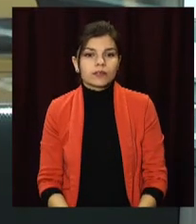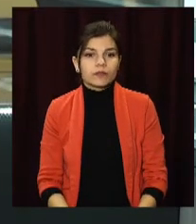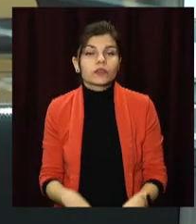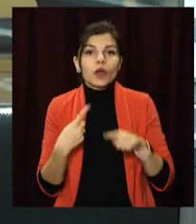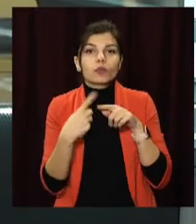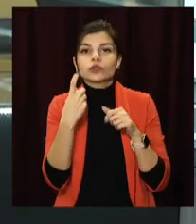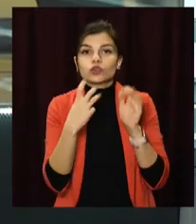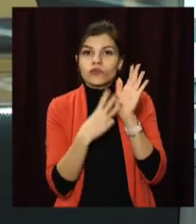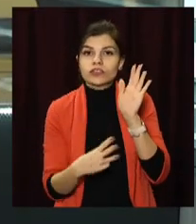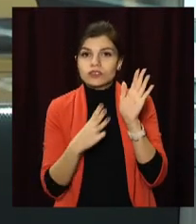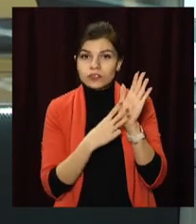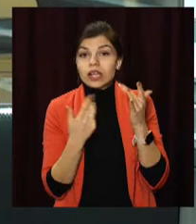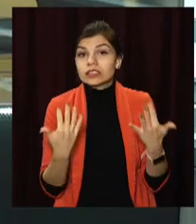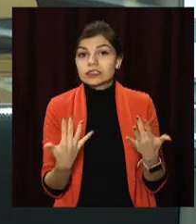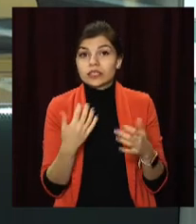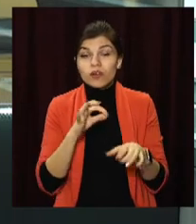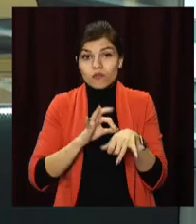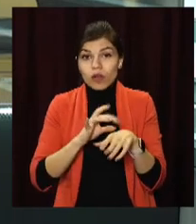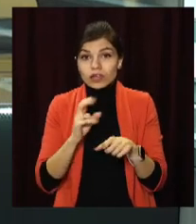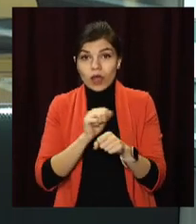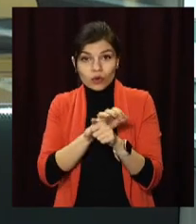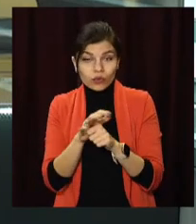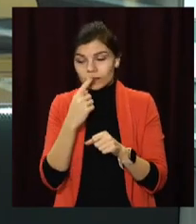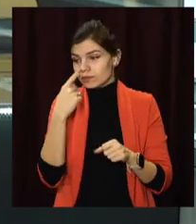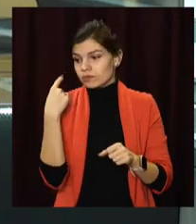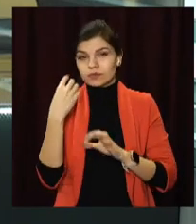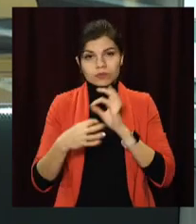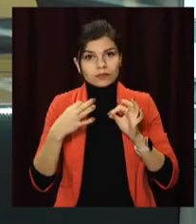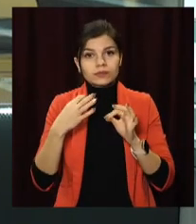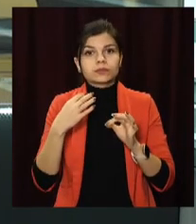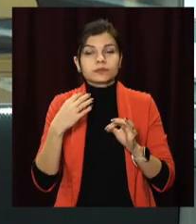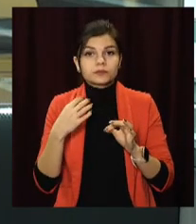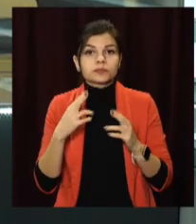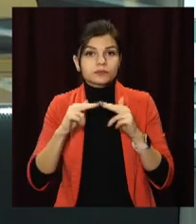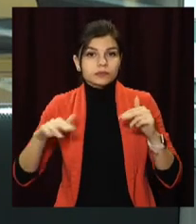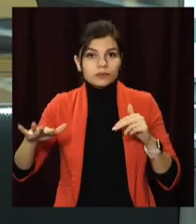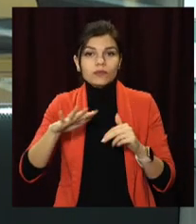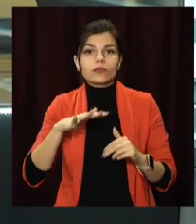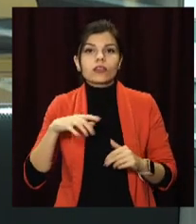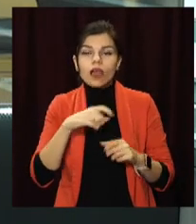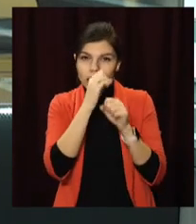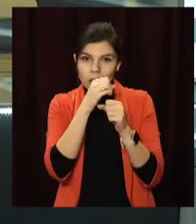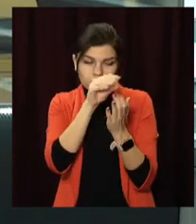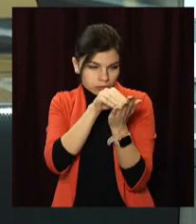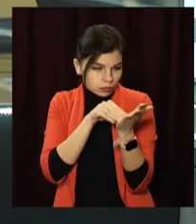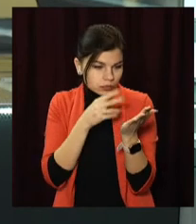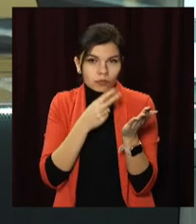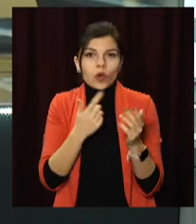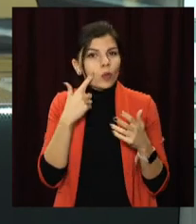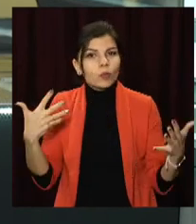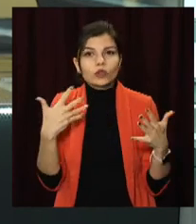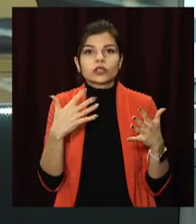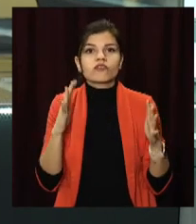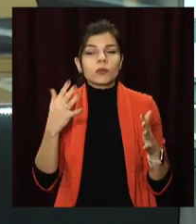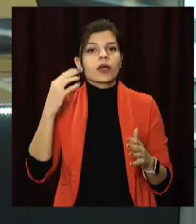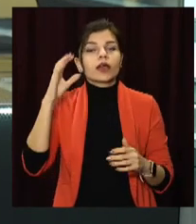Плюс 188. Стільки хворих на ковід виявили за попередню добу на Дніпропетровщині. За даними обласного лабораторного центру, найбільше випадків